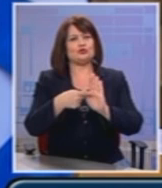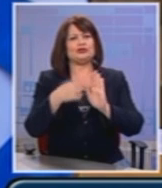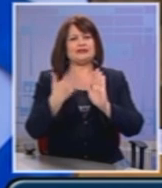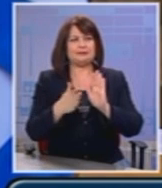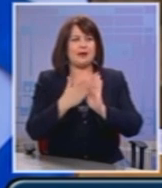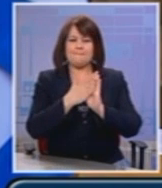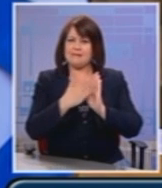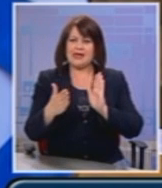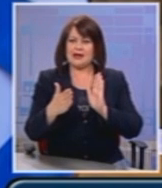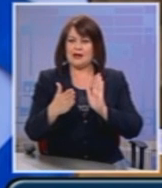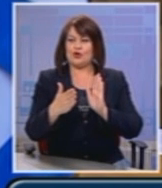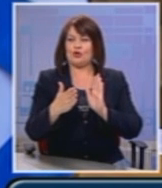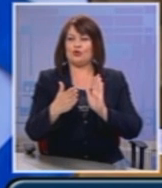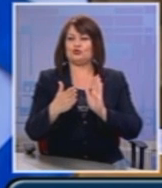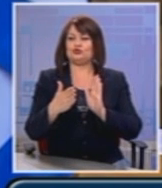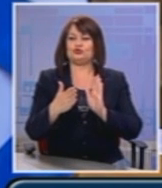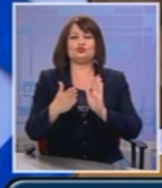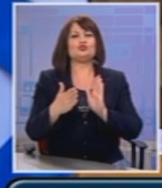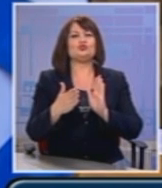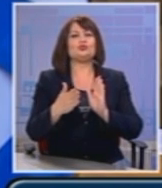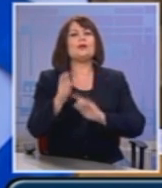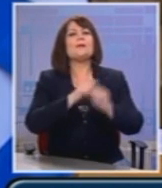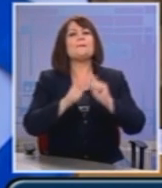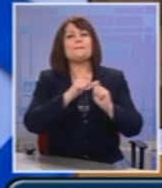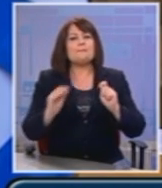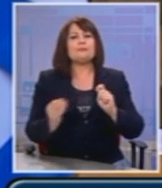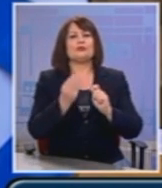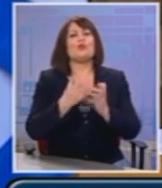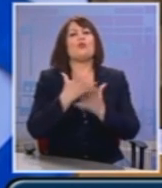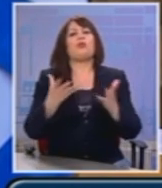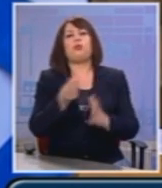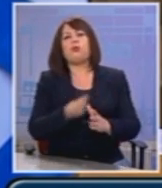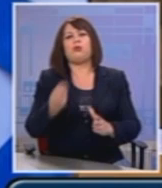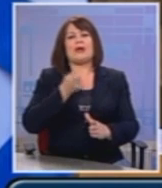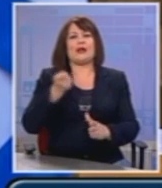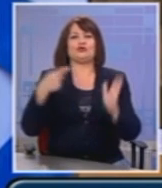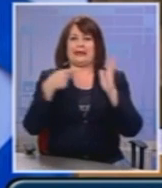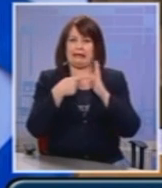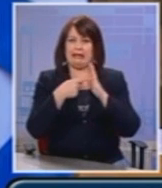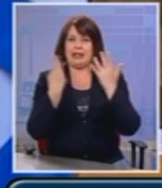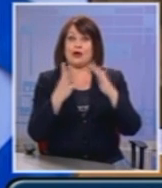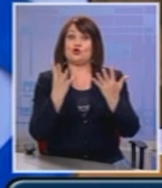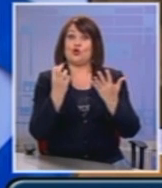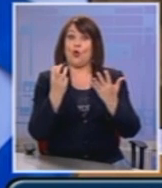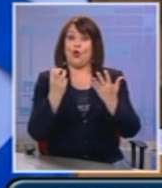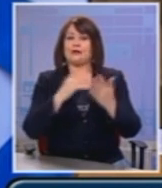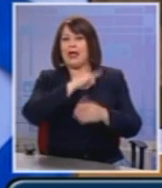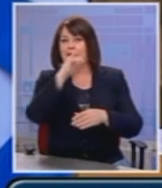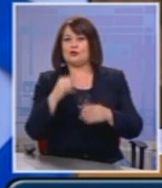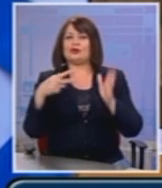της περιόδου του της δημιουργίας και διόγκωσης του χρέους από το 1980 μέχρι το